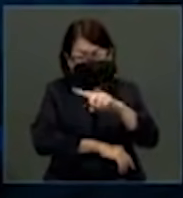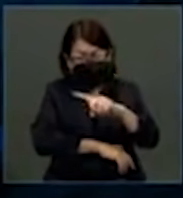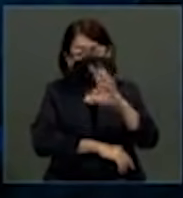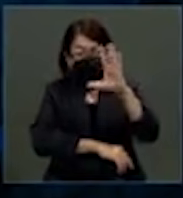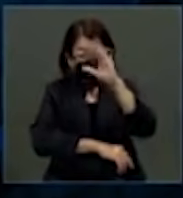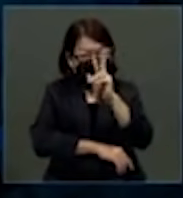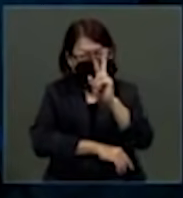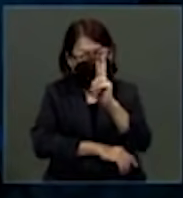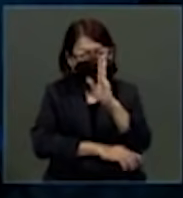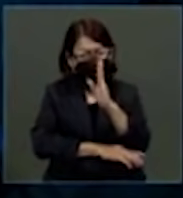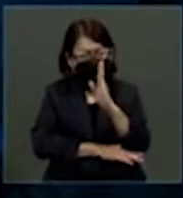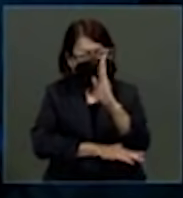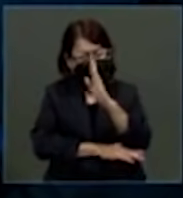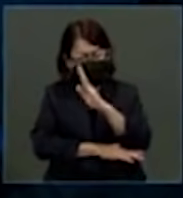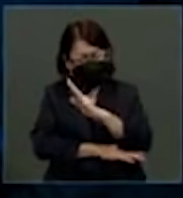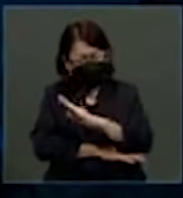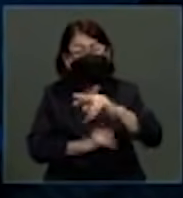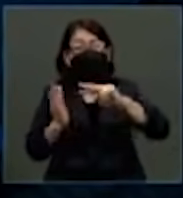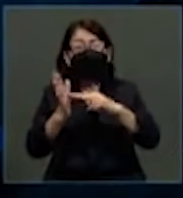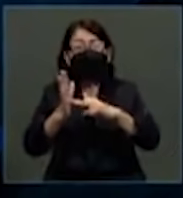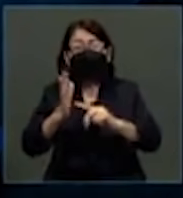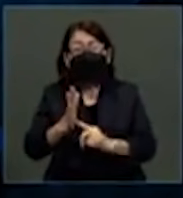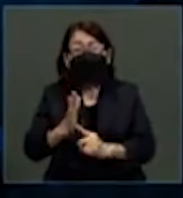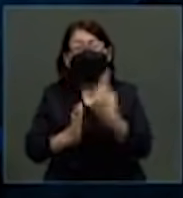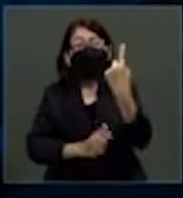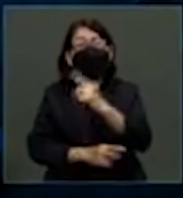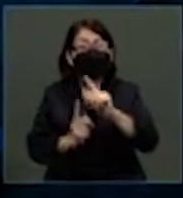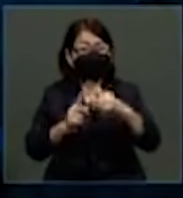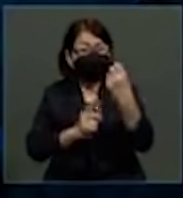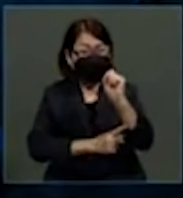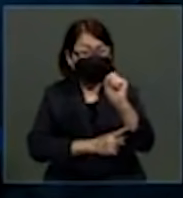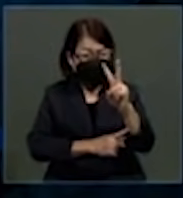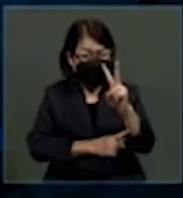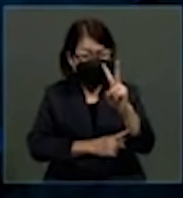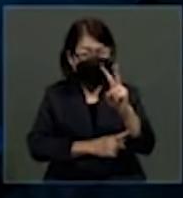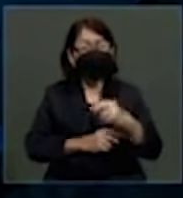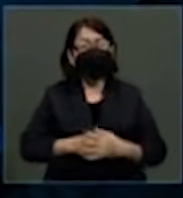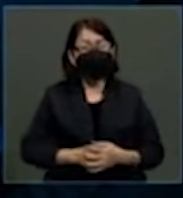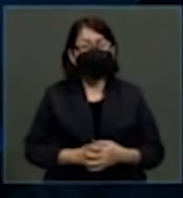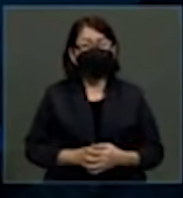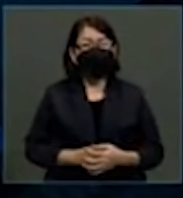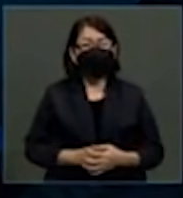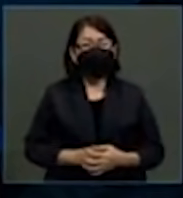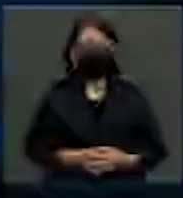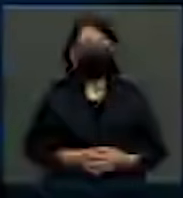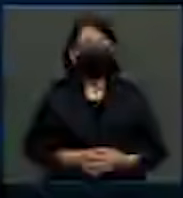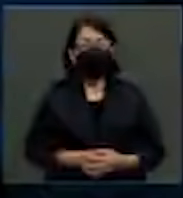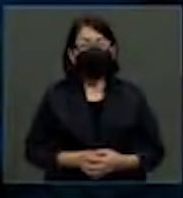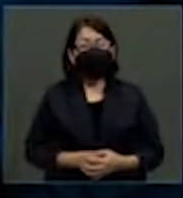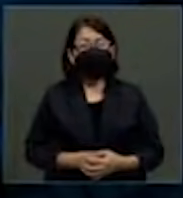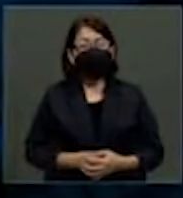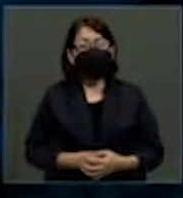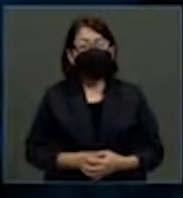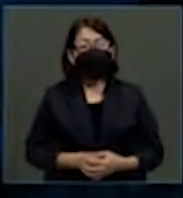ของวันอาทิตย์นี้ก็คือเริ่มต้นของวันที่12กรกฎาคมนะครับเพราะฉะนั้นเที่ยงคืนวันอาทิตย์นะครับนั่น